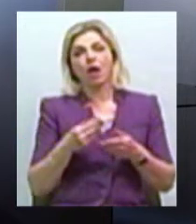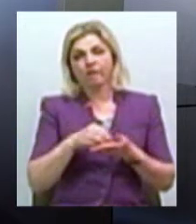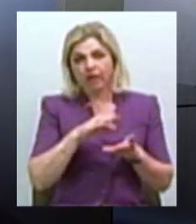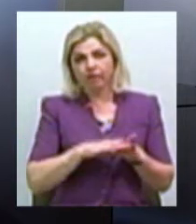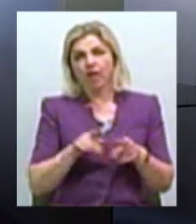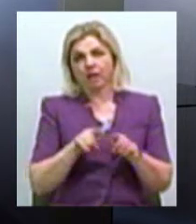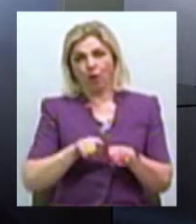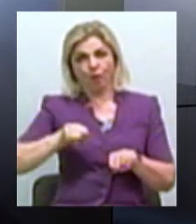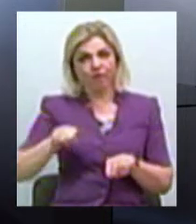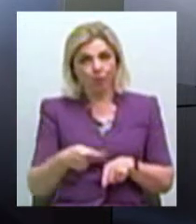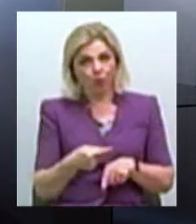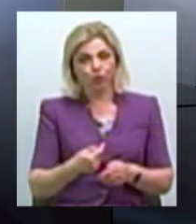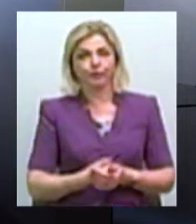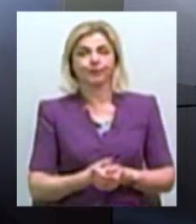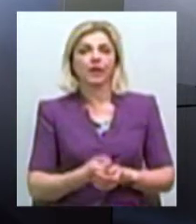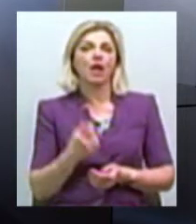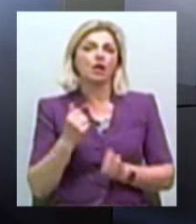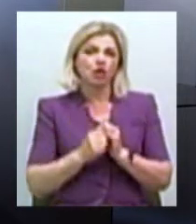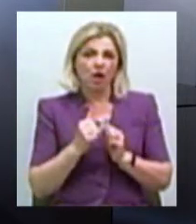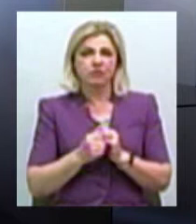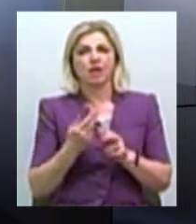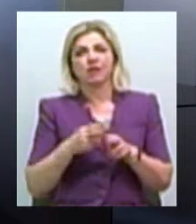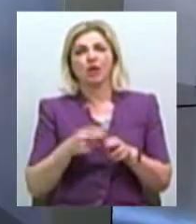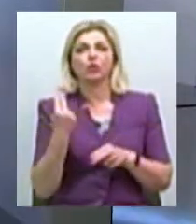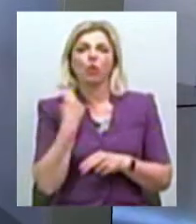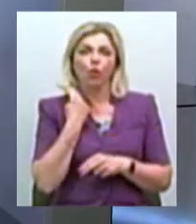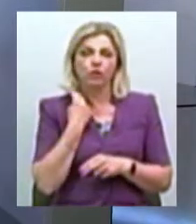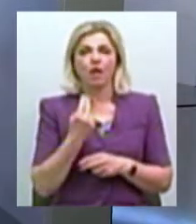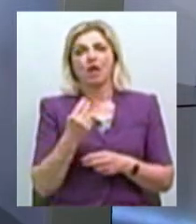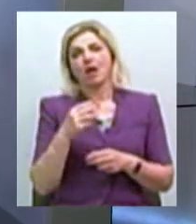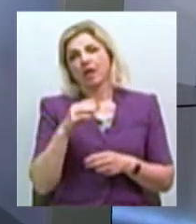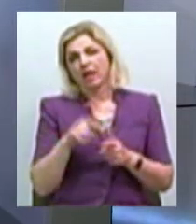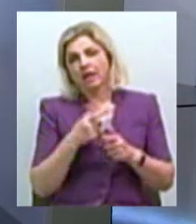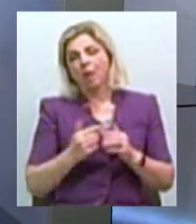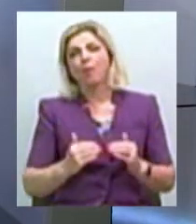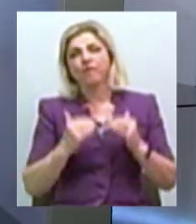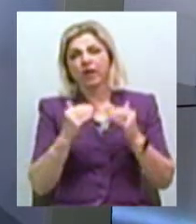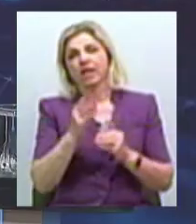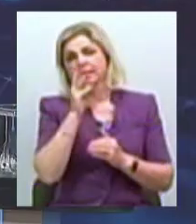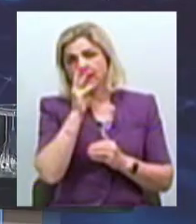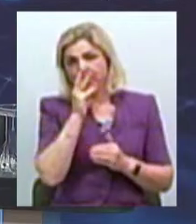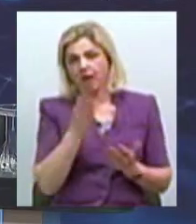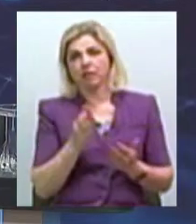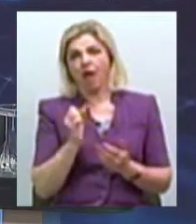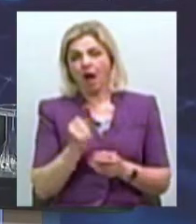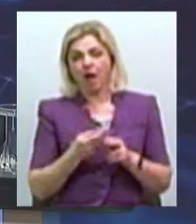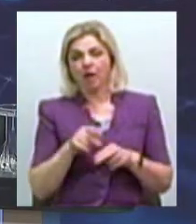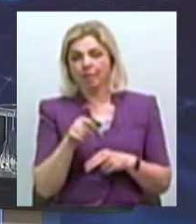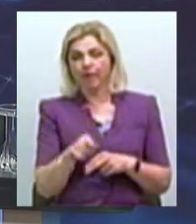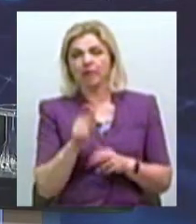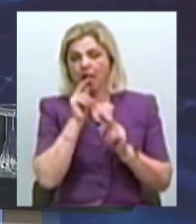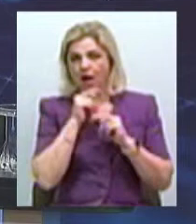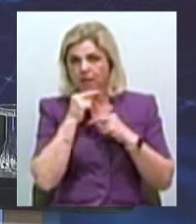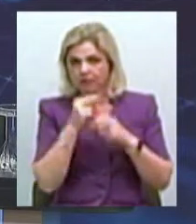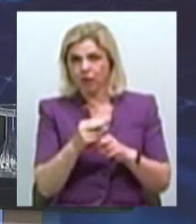вимогою. Зазвичай тут це заборгованість, там, поліпшення умов праці, підняття рівня заробітної плати. А от саме з акцентом